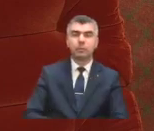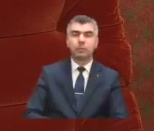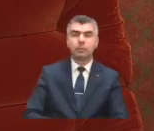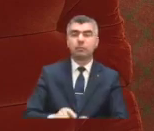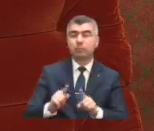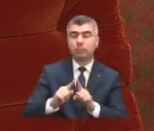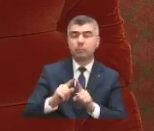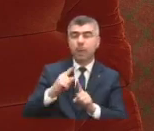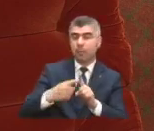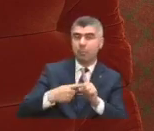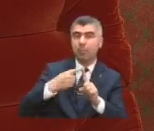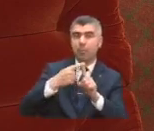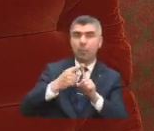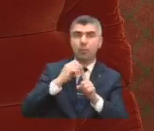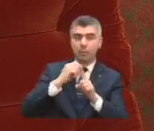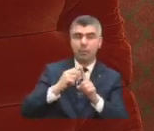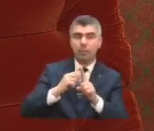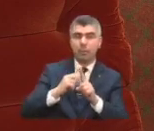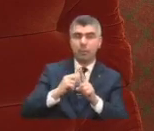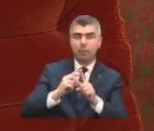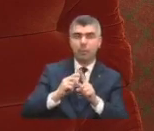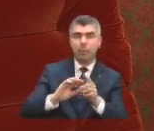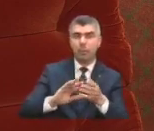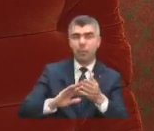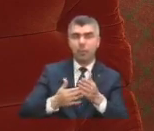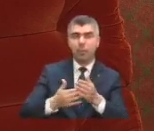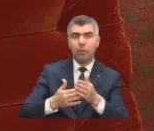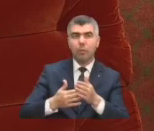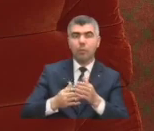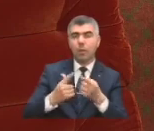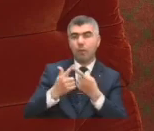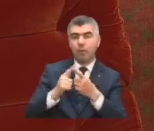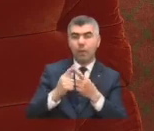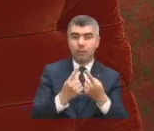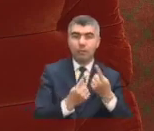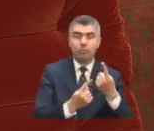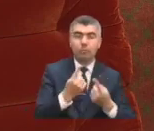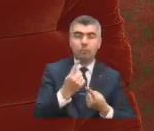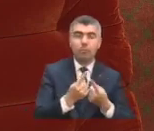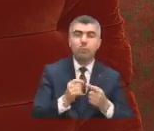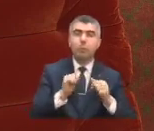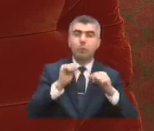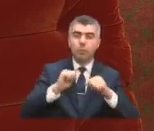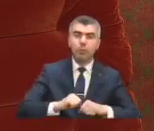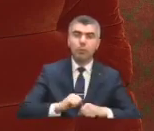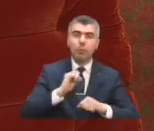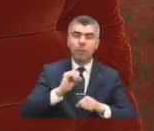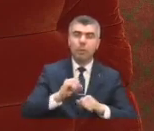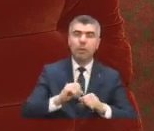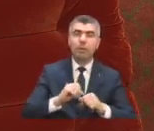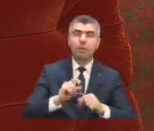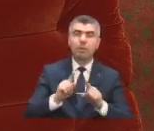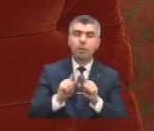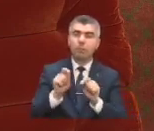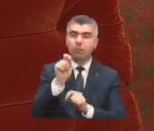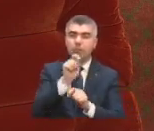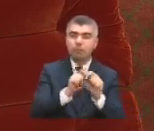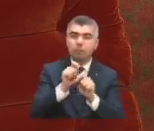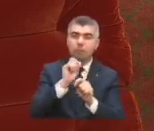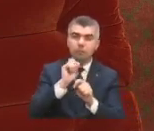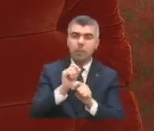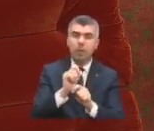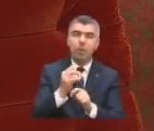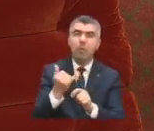فتحسين مناخ كاين تحسين مناخ الاعمال باش كذلك هذه الاستثمارات العموميه يكون عندها